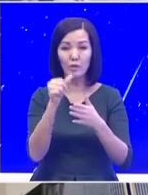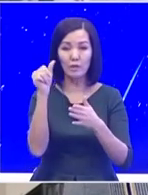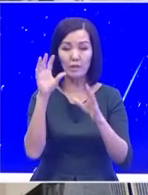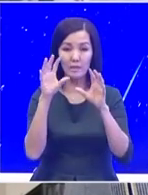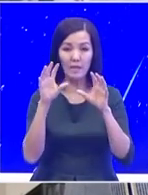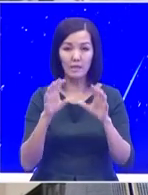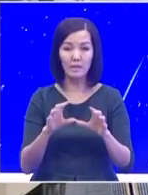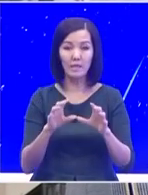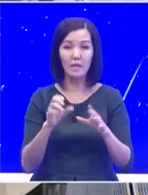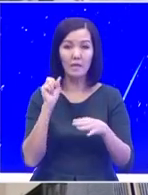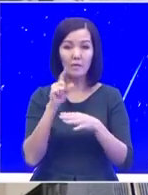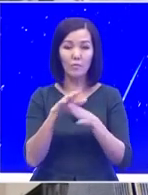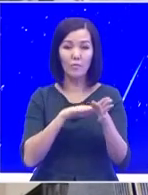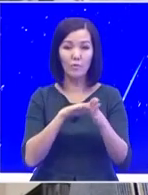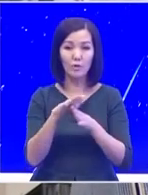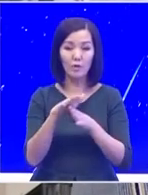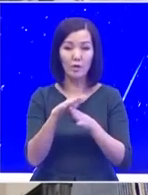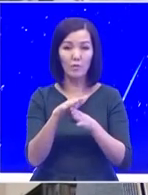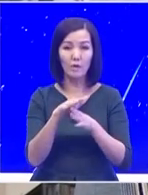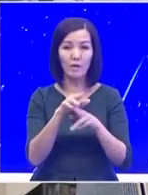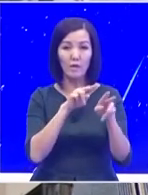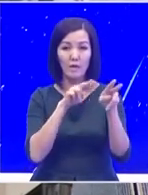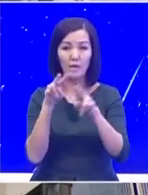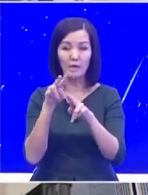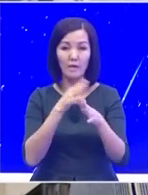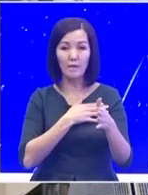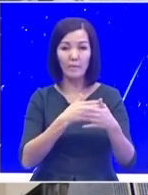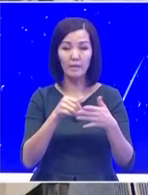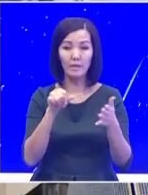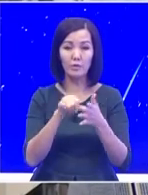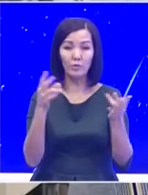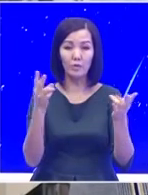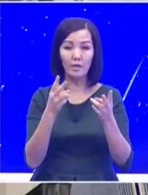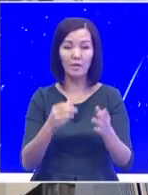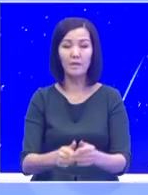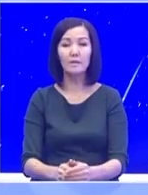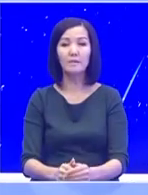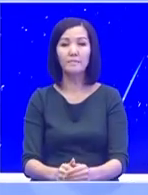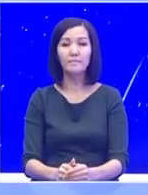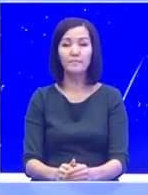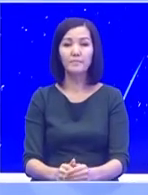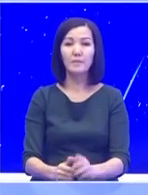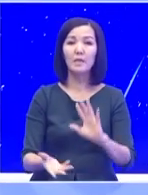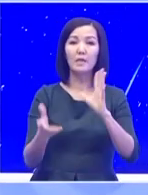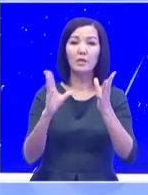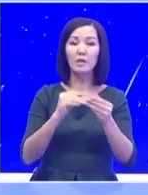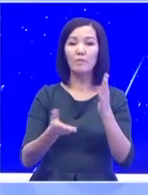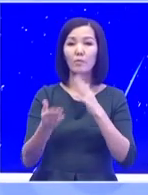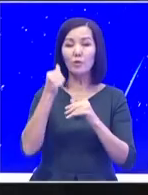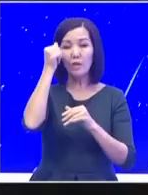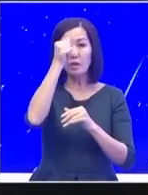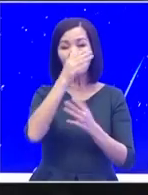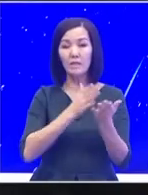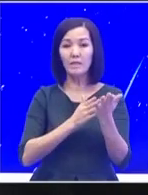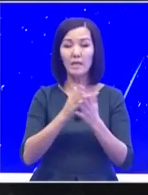нормаларын орындалуына өзі атсалысып, біздер бұны талап етеміз. Жалпы өткен жылы салалық